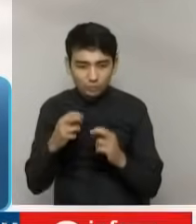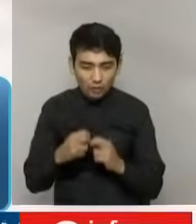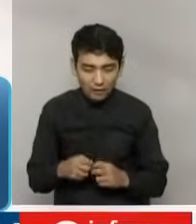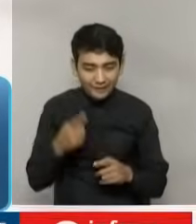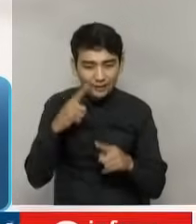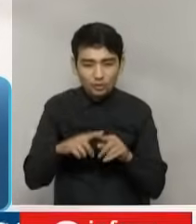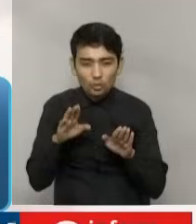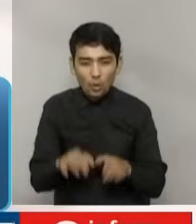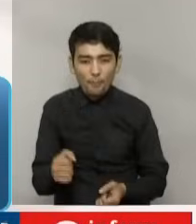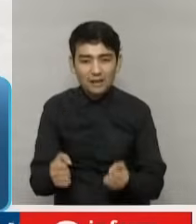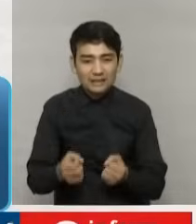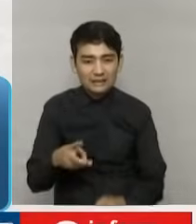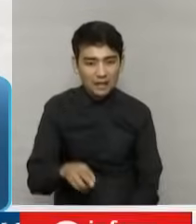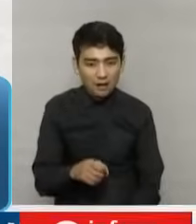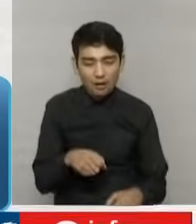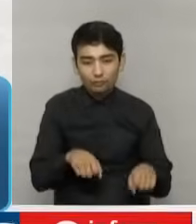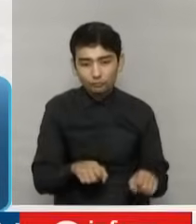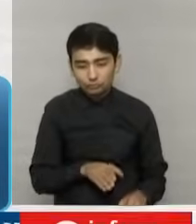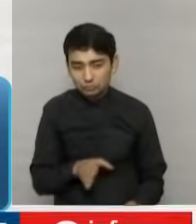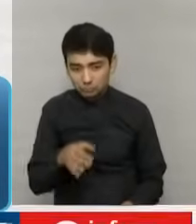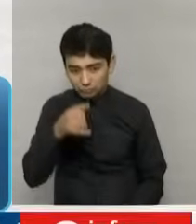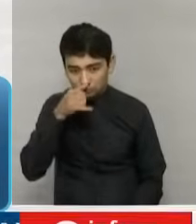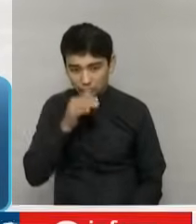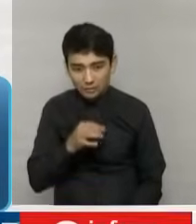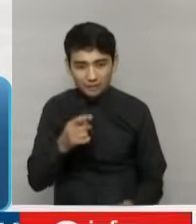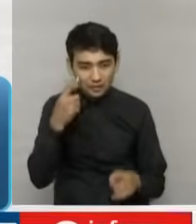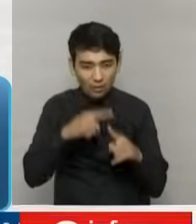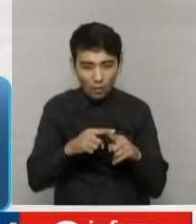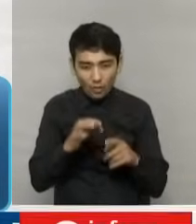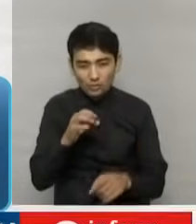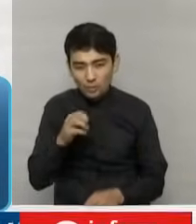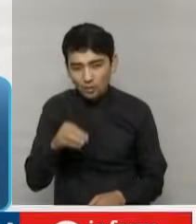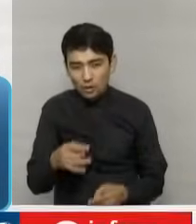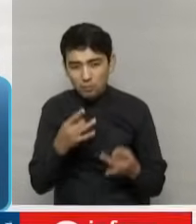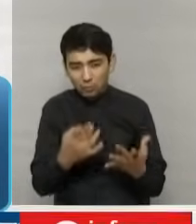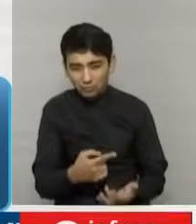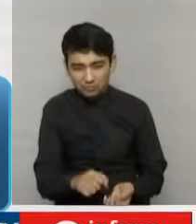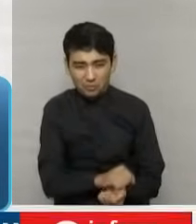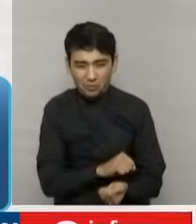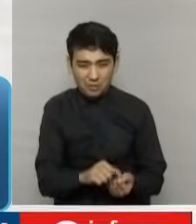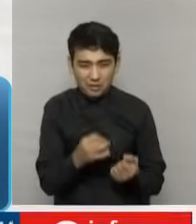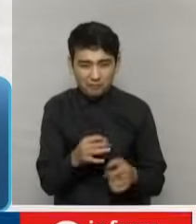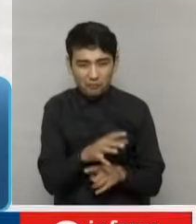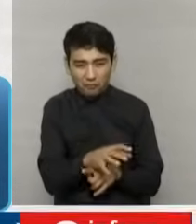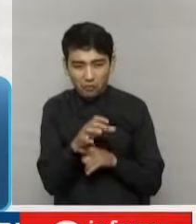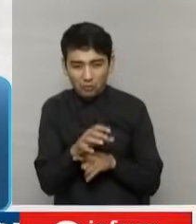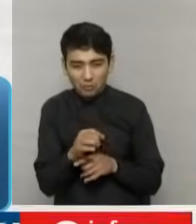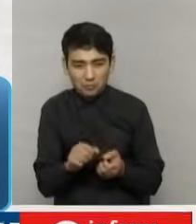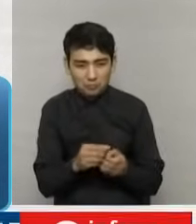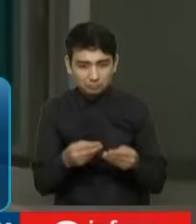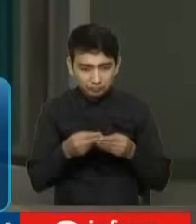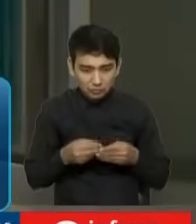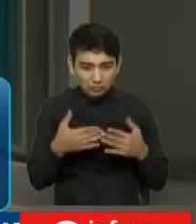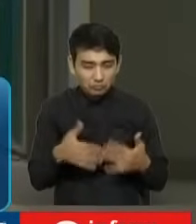для автомобиля предназначена. Техосмотр на самом деле это просто формальность, это бумажка, то есть это фотография и все, и